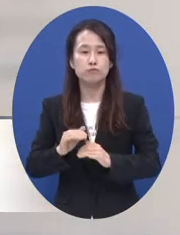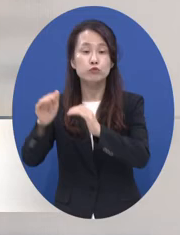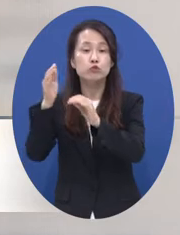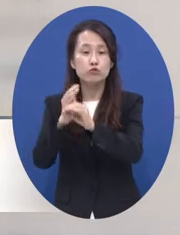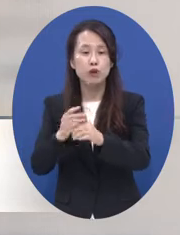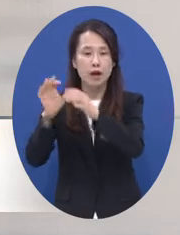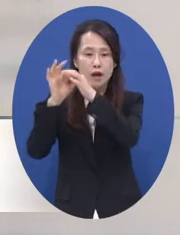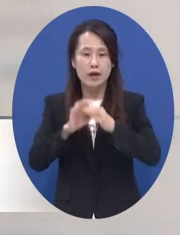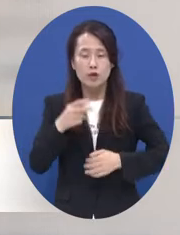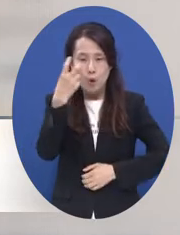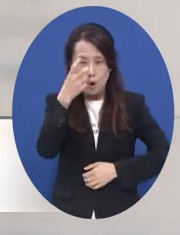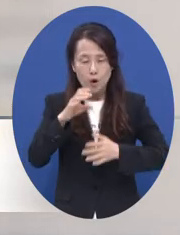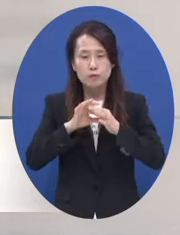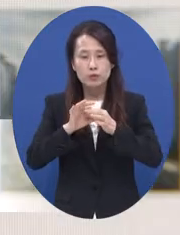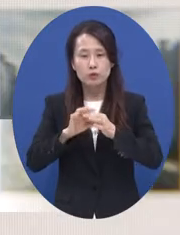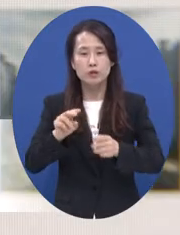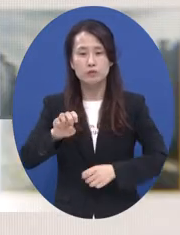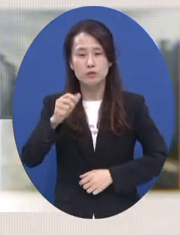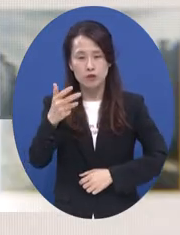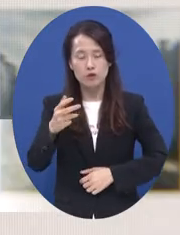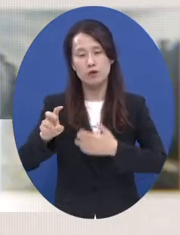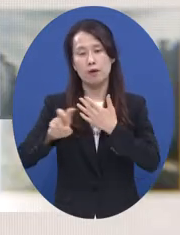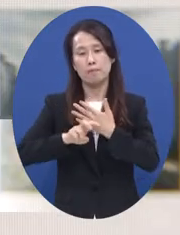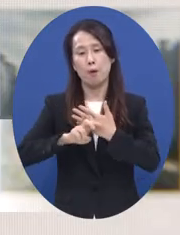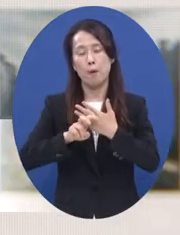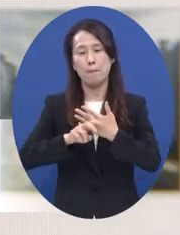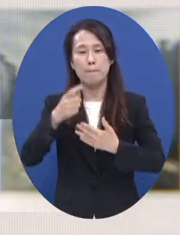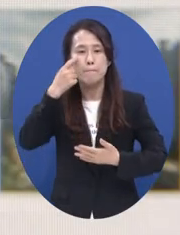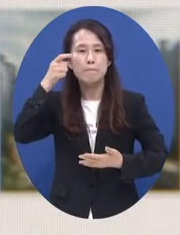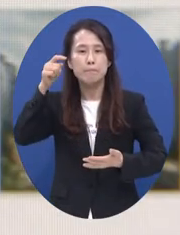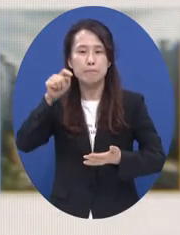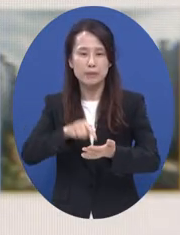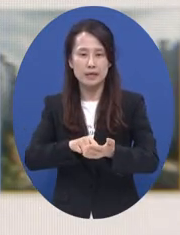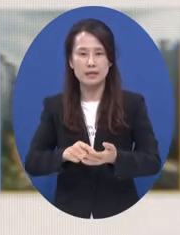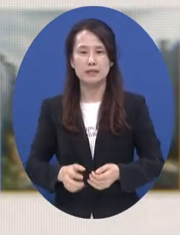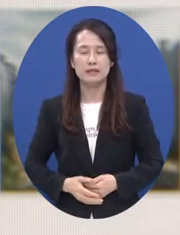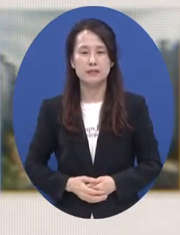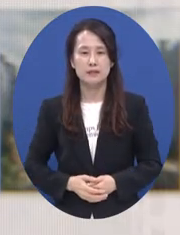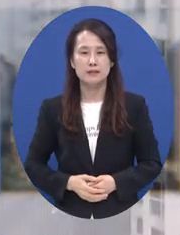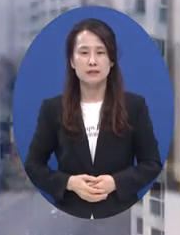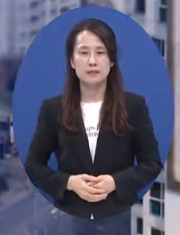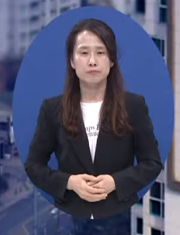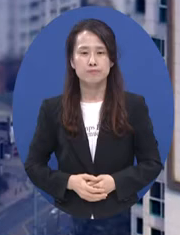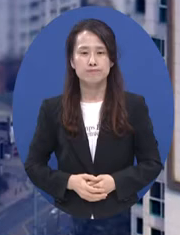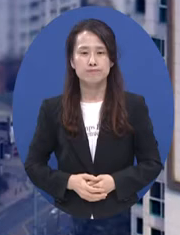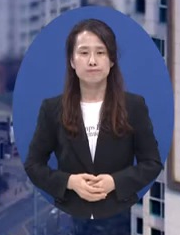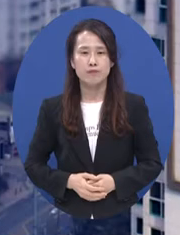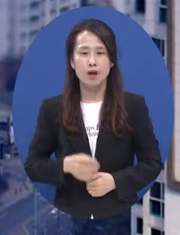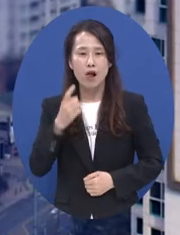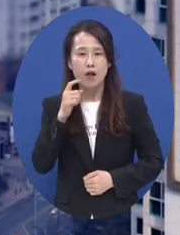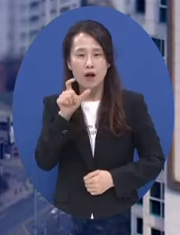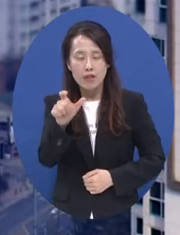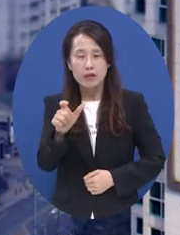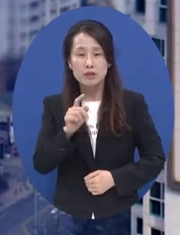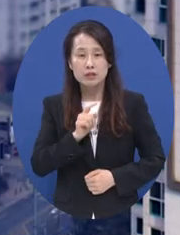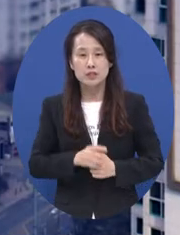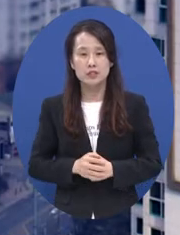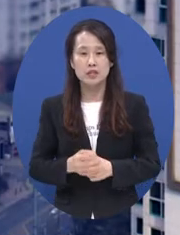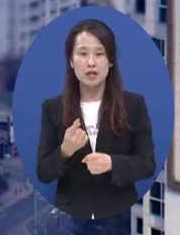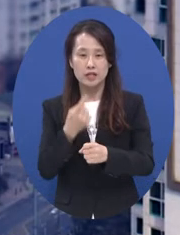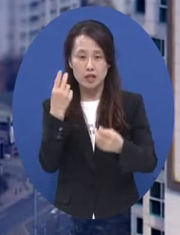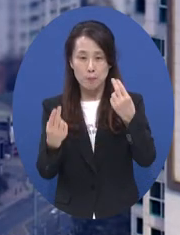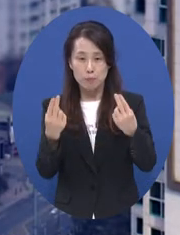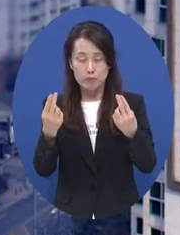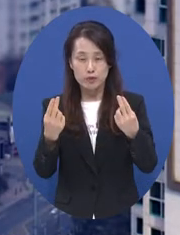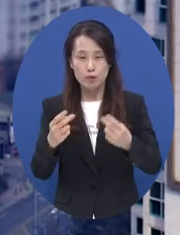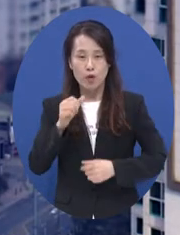지속적인 지도 점검을 통해 28건의 공인중개사 법 위반사항을 적발해 씁니다 부동산 허위매물 신고 거 쓰는 수난의 같은